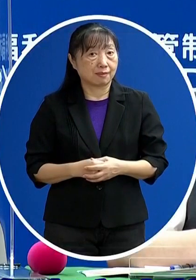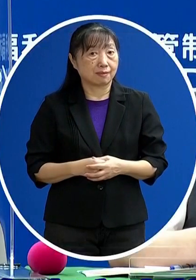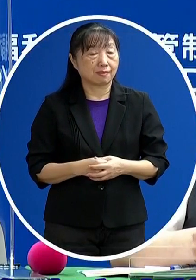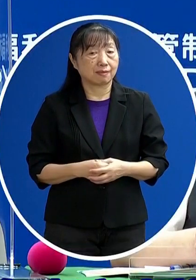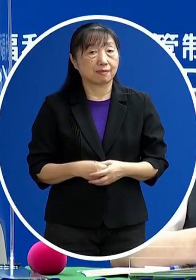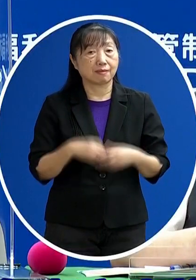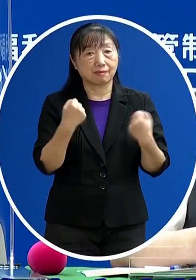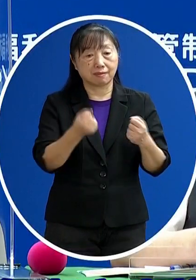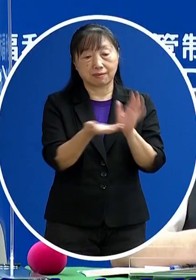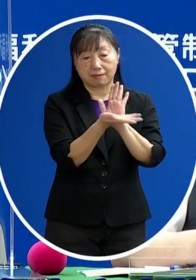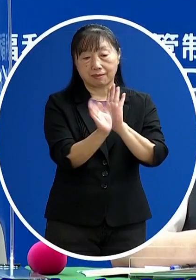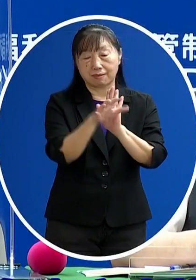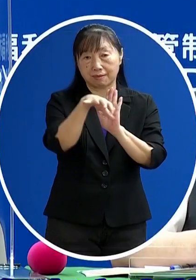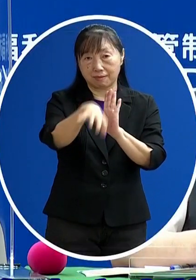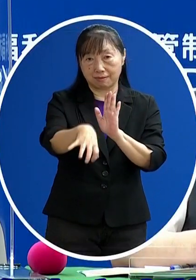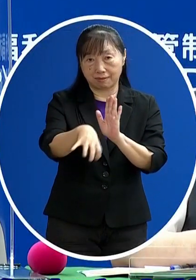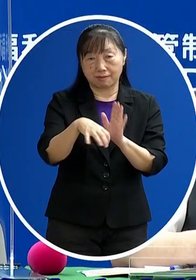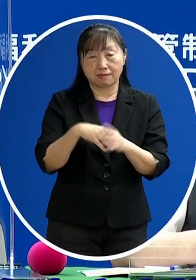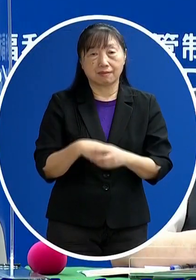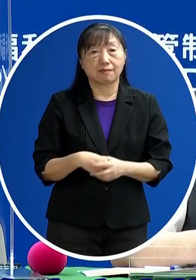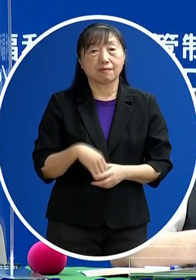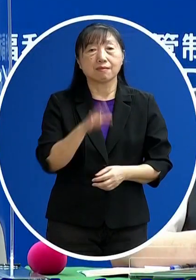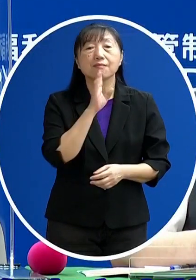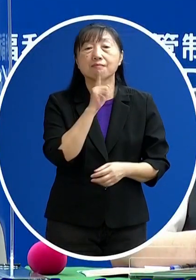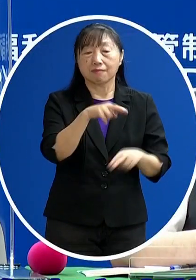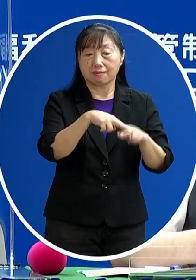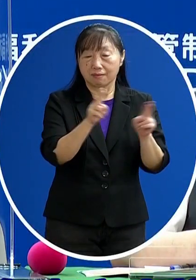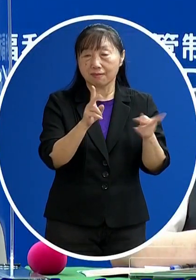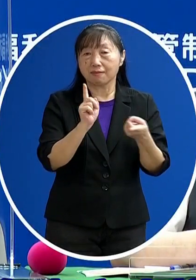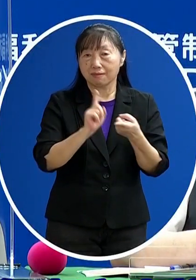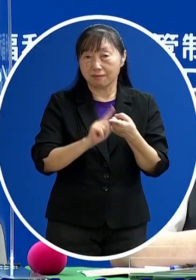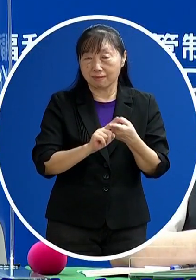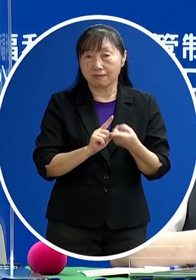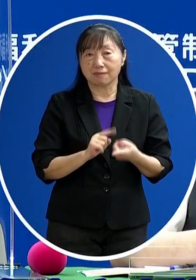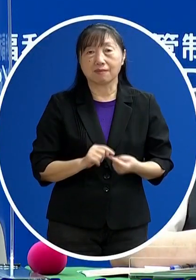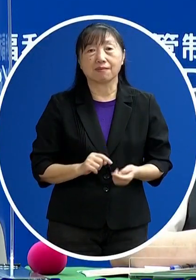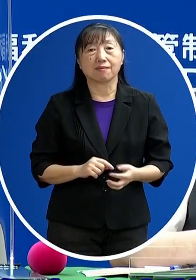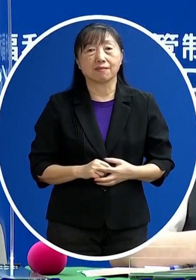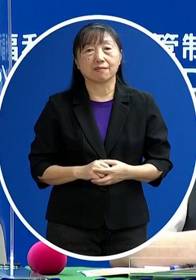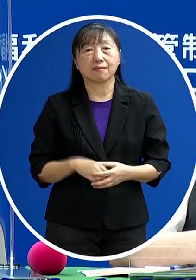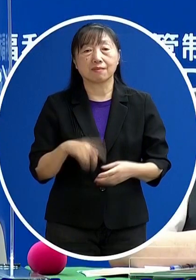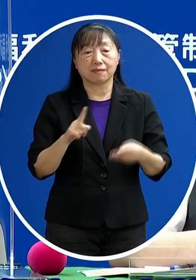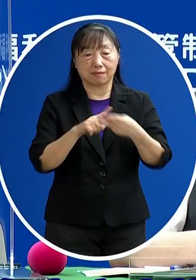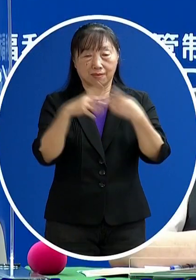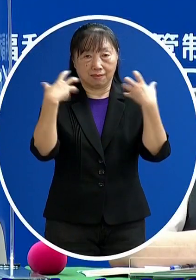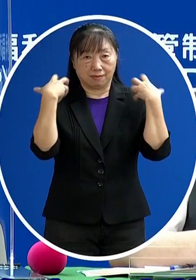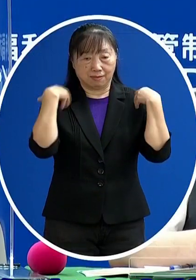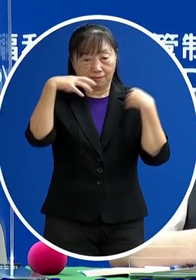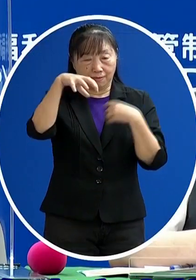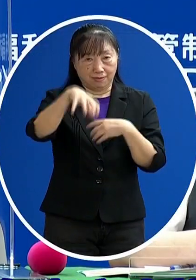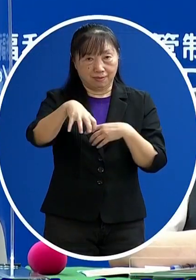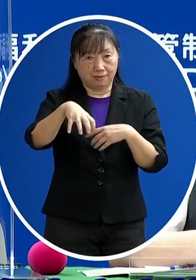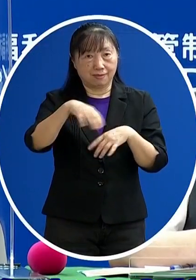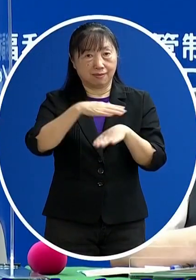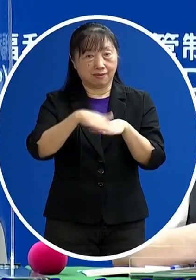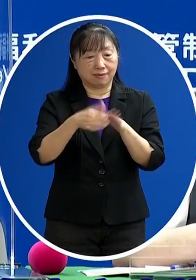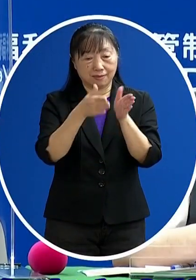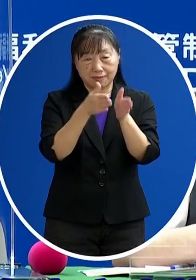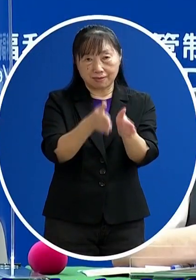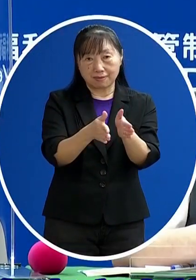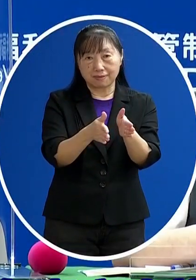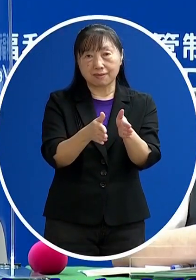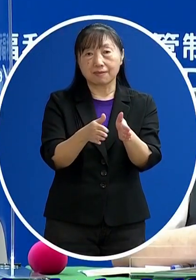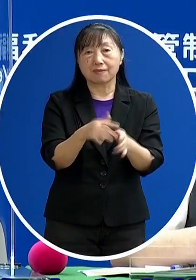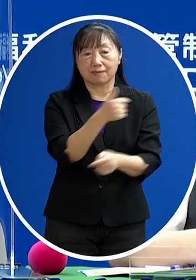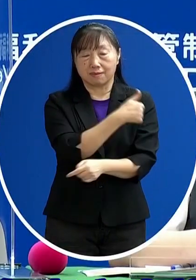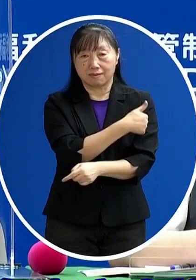场上面是我们开放措施的一环了哈。那在我们的主管单位里面，当然有希望说一定的疫